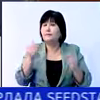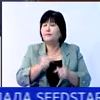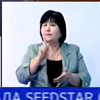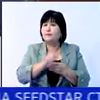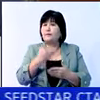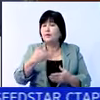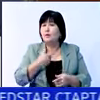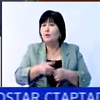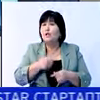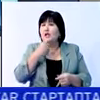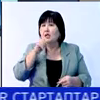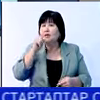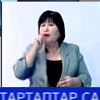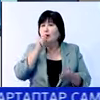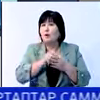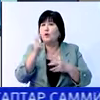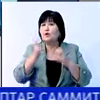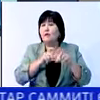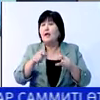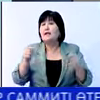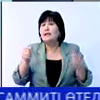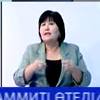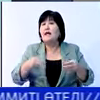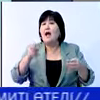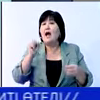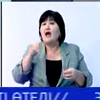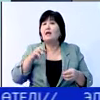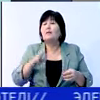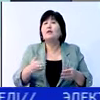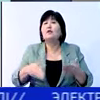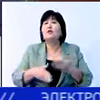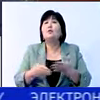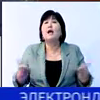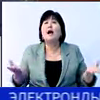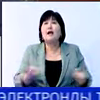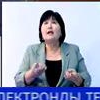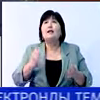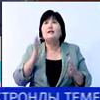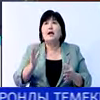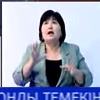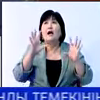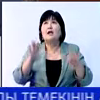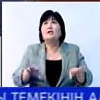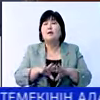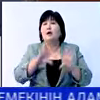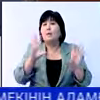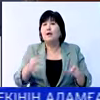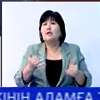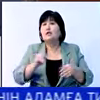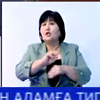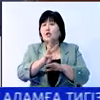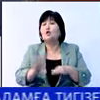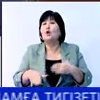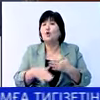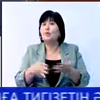жақсы білемін, құс фабрикасын. Тиісті акиматтың тарапынан қандай көмек керек болатын болса, заңның шеңберінде біз оның барлығын сізге жасауға